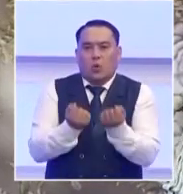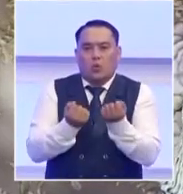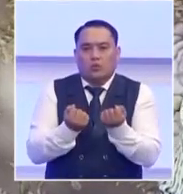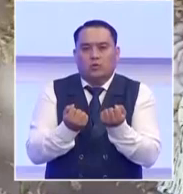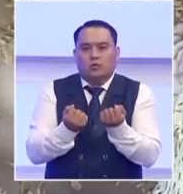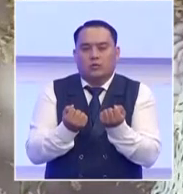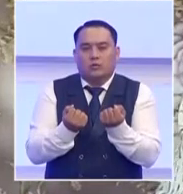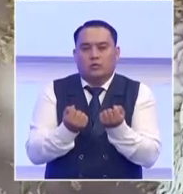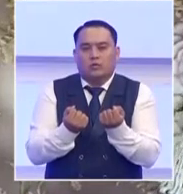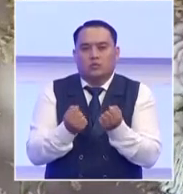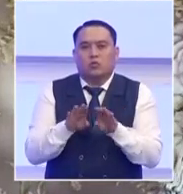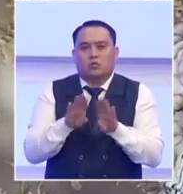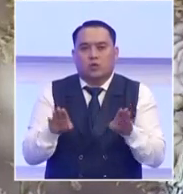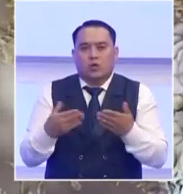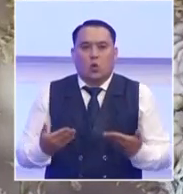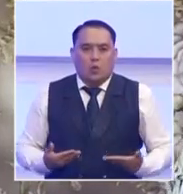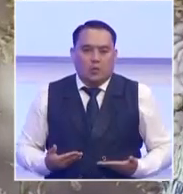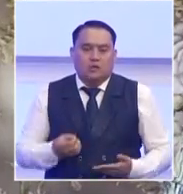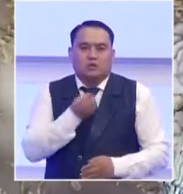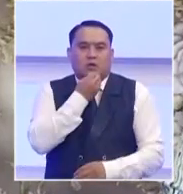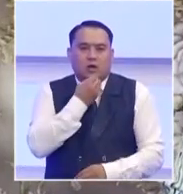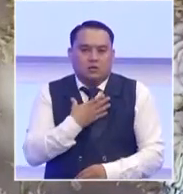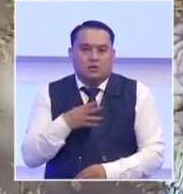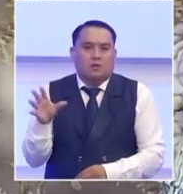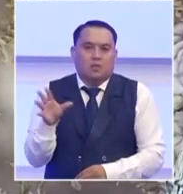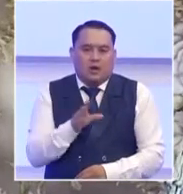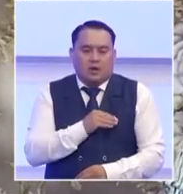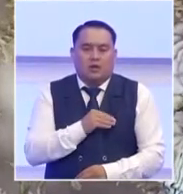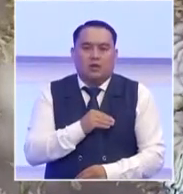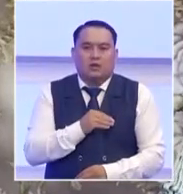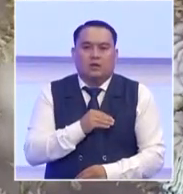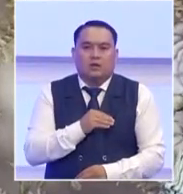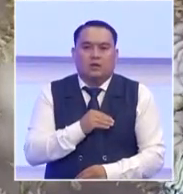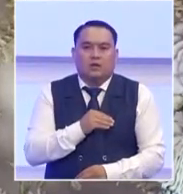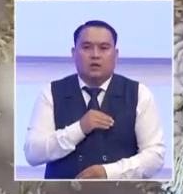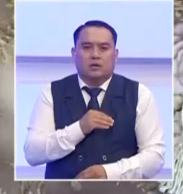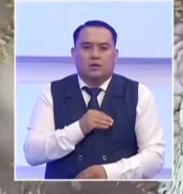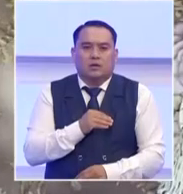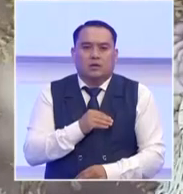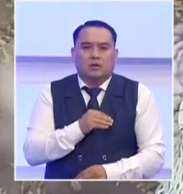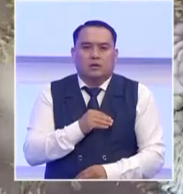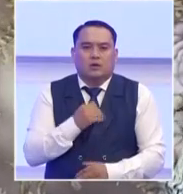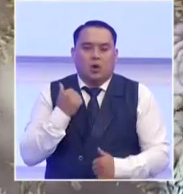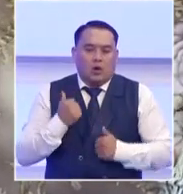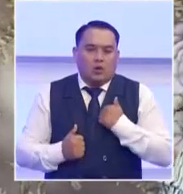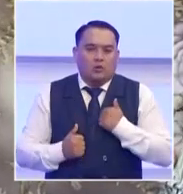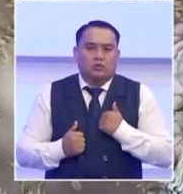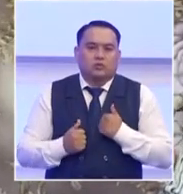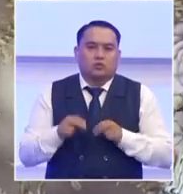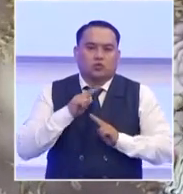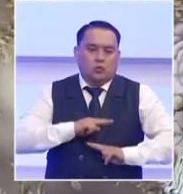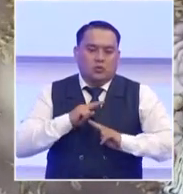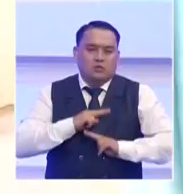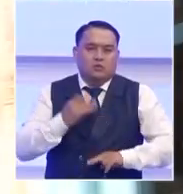сияқты сонда өмір сүрдік, жақсы. Елге де енді абыройлы болдық, жұмыста